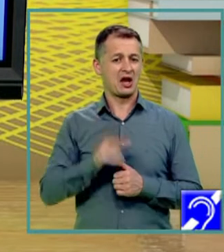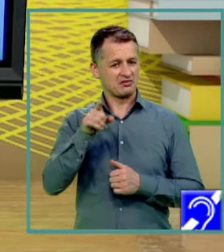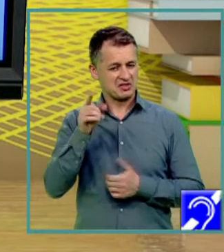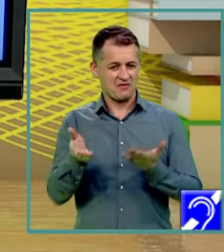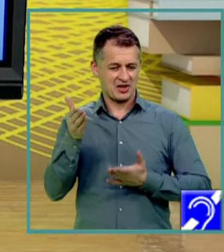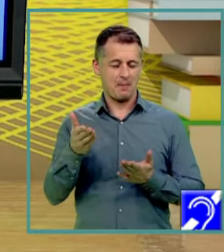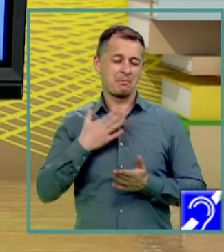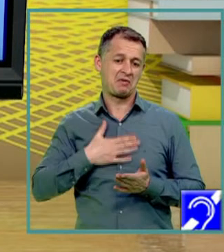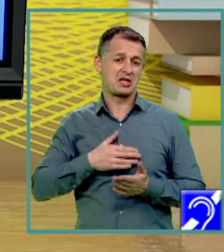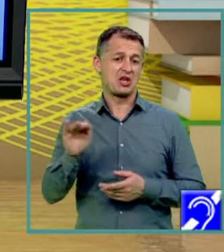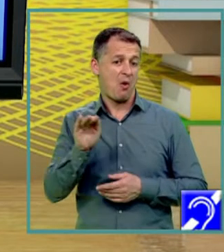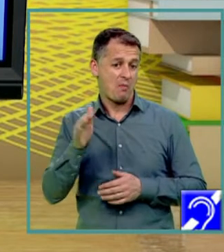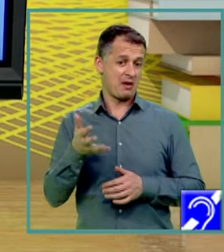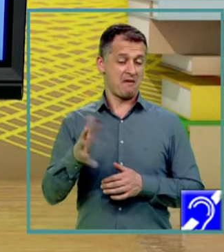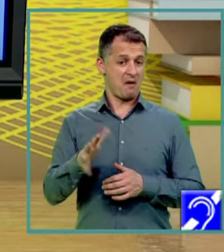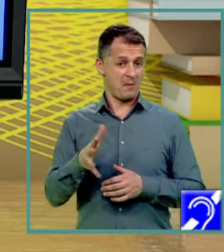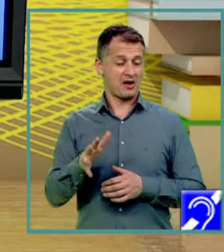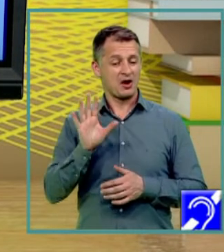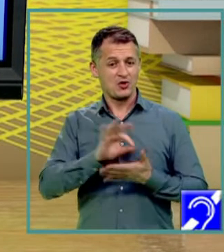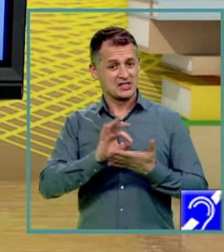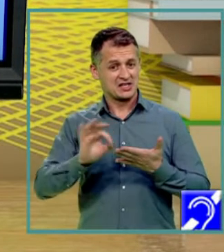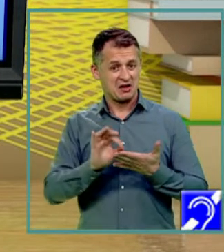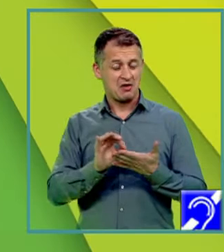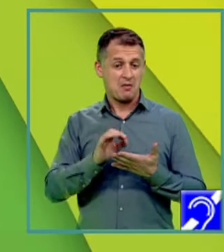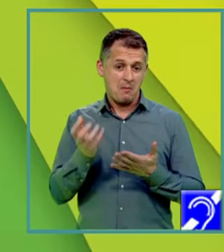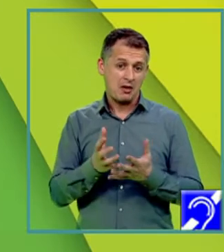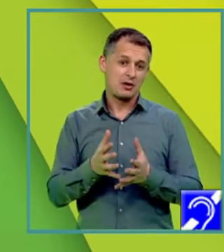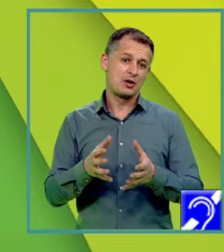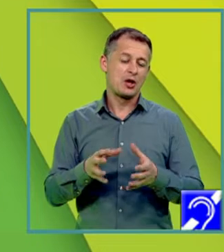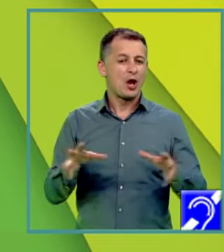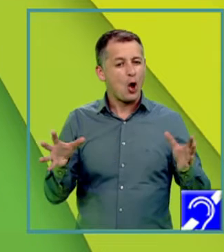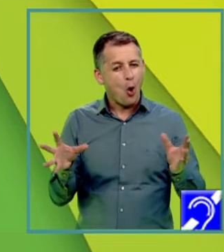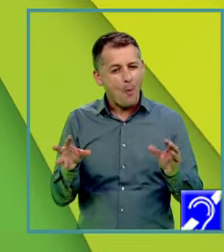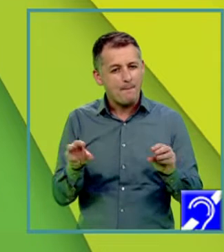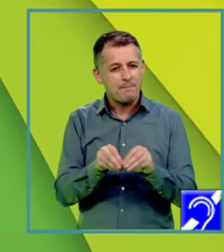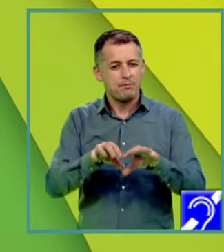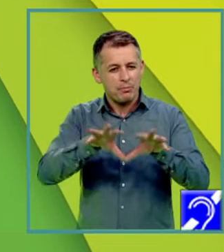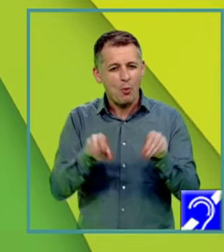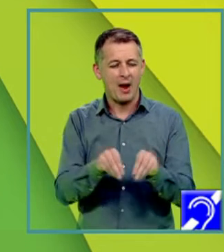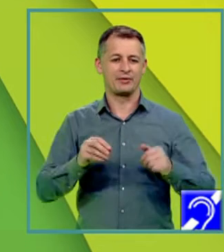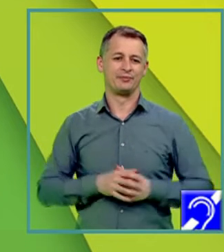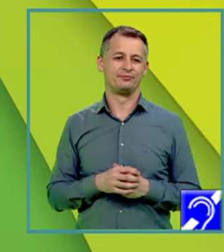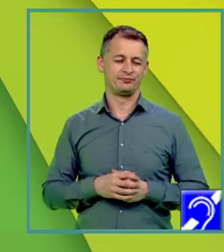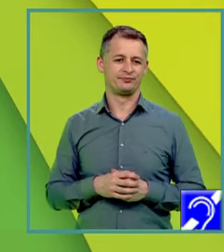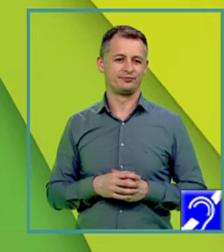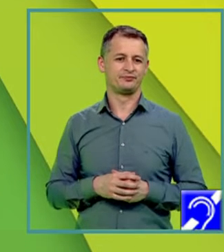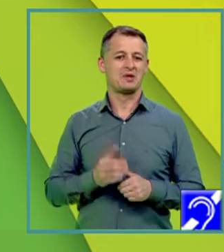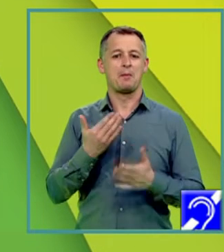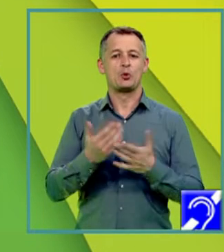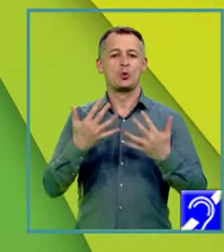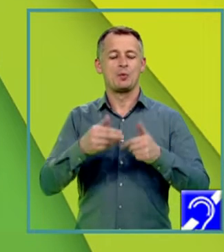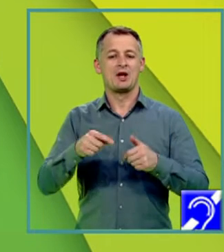preferată de către copii pare că are o scriere mai compactă Haideți să luăm un exemplu și să vedem pentru numerele noastre